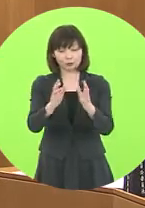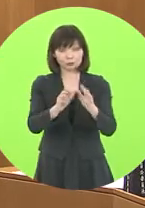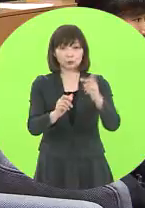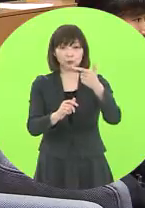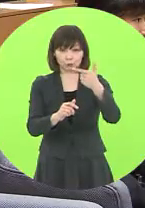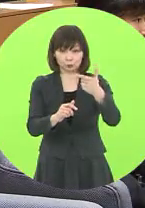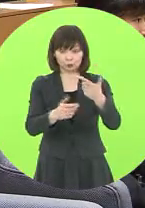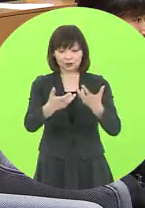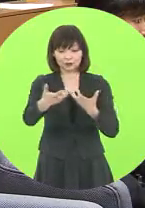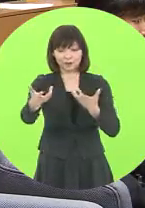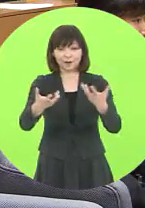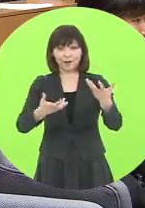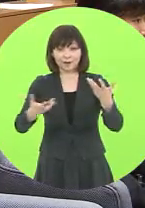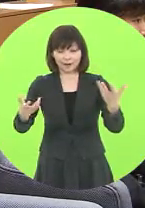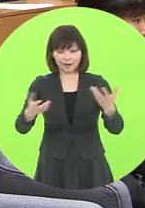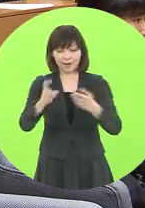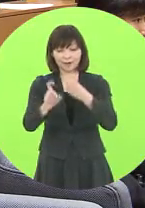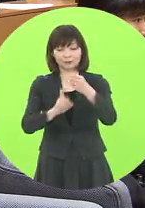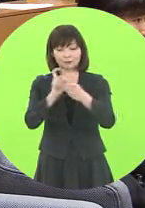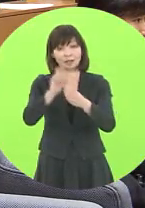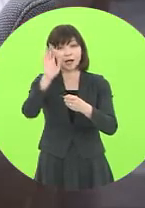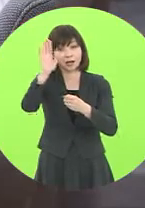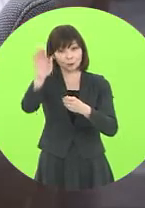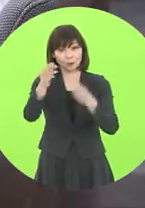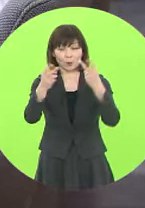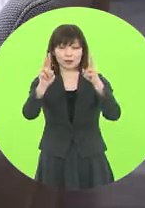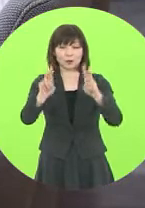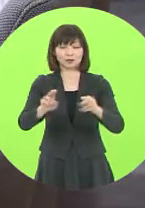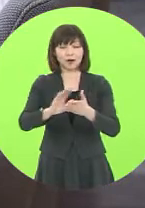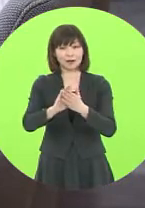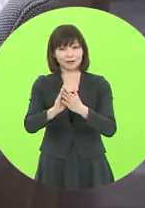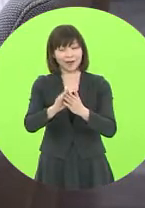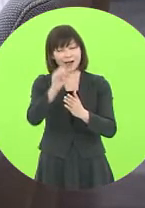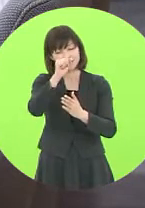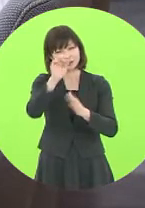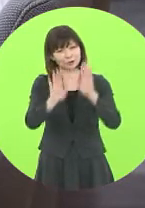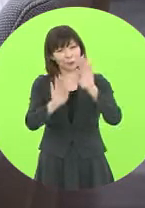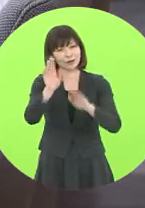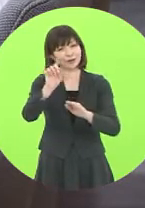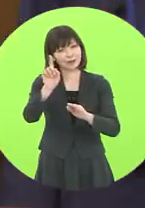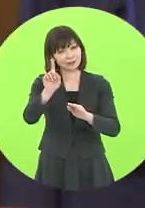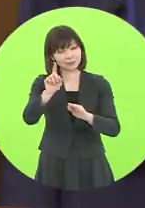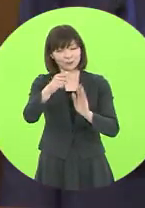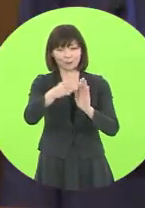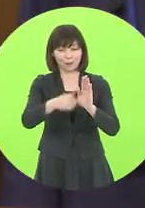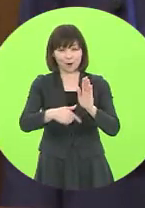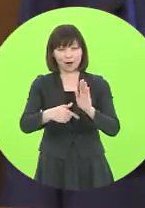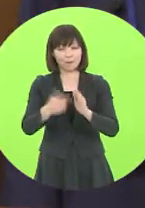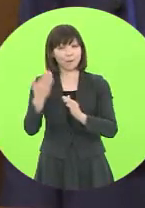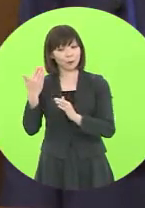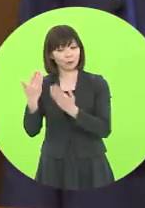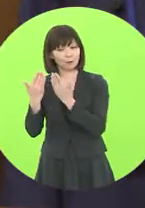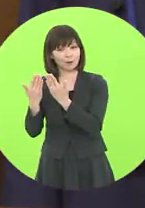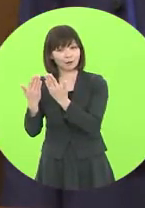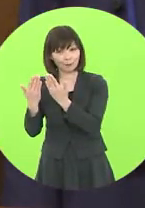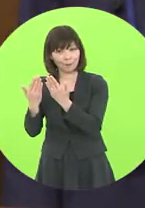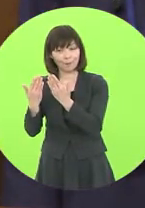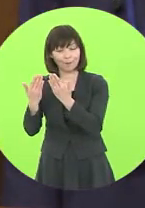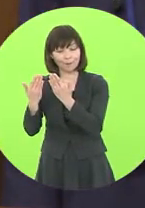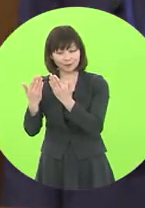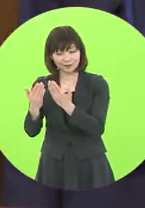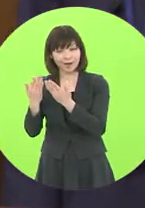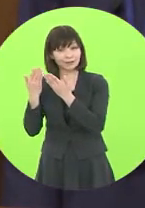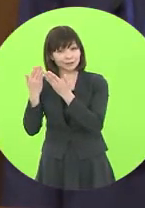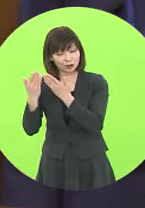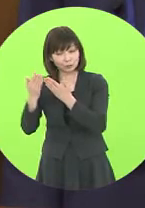れて、10年後の広島県が〇〇じゃったらええのになをテーマに、事前の勉強会でまとめた質